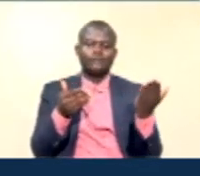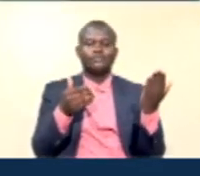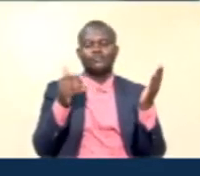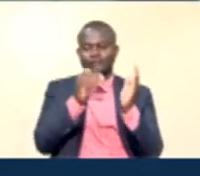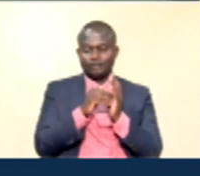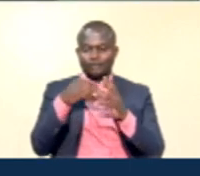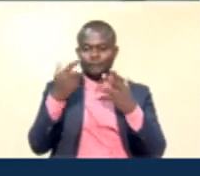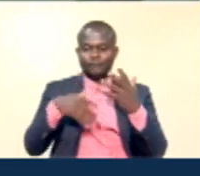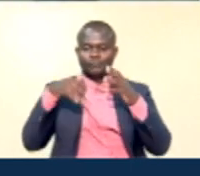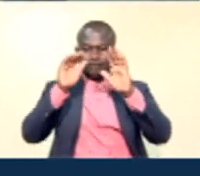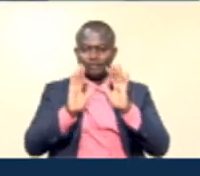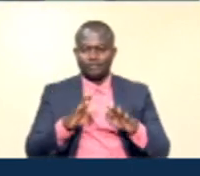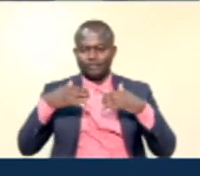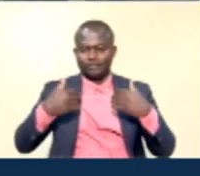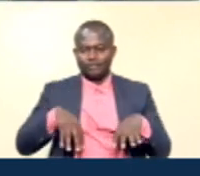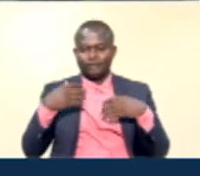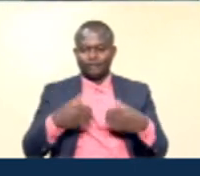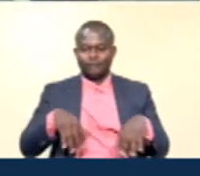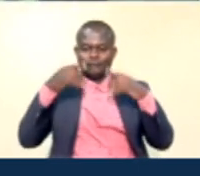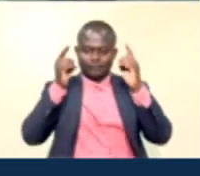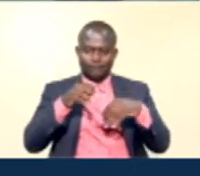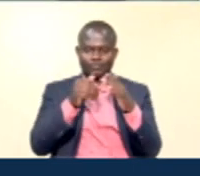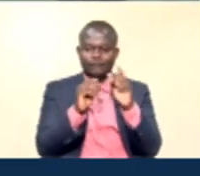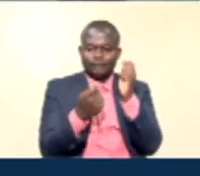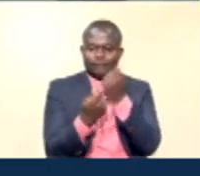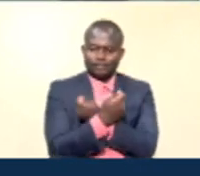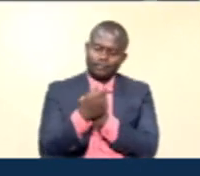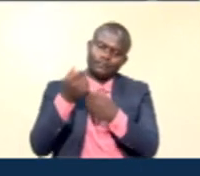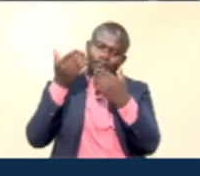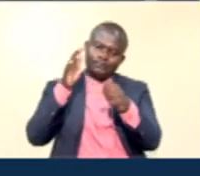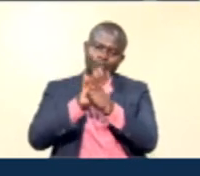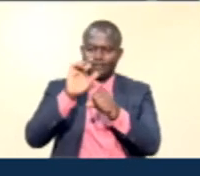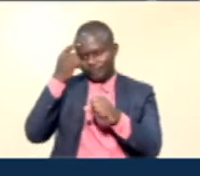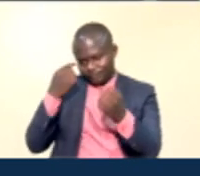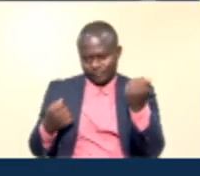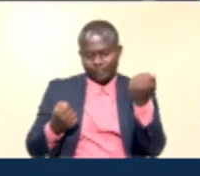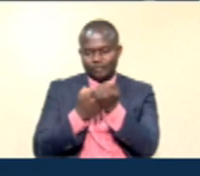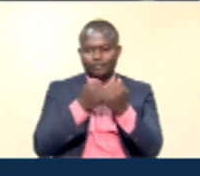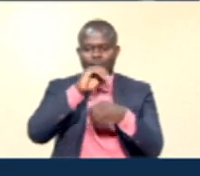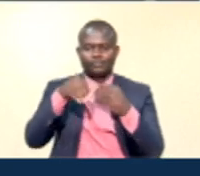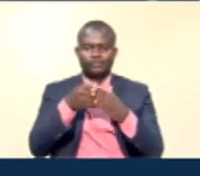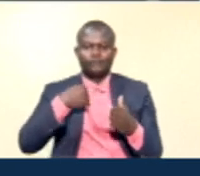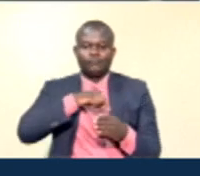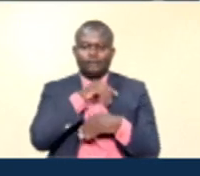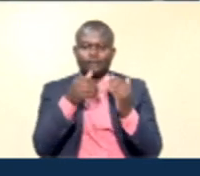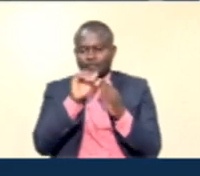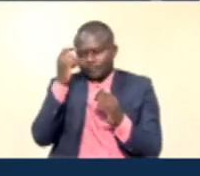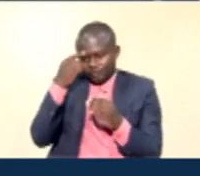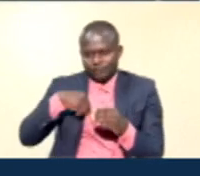kandi ni ikintu gikomeye abazi impinduka nyinshi support irahari government iraba supportinga leta